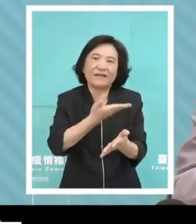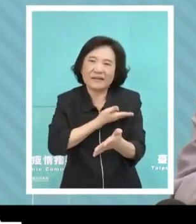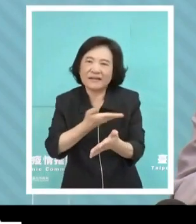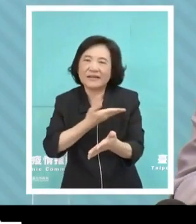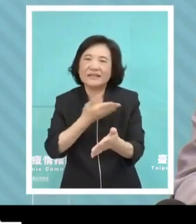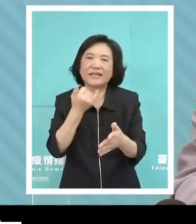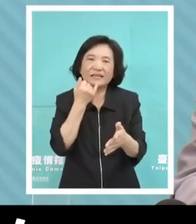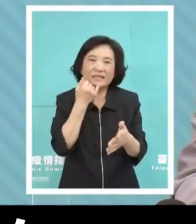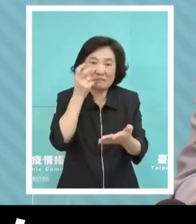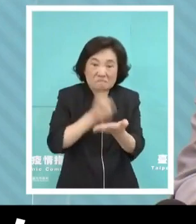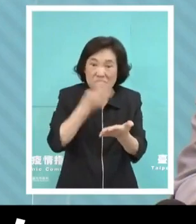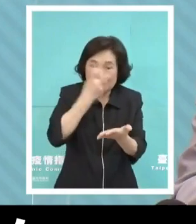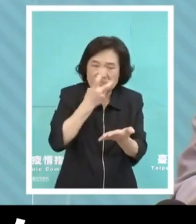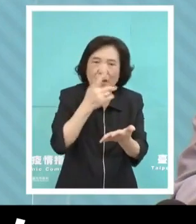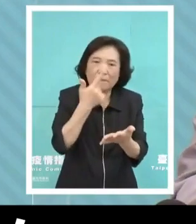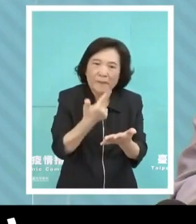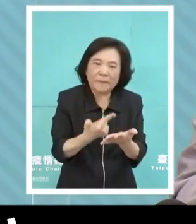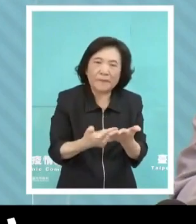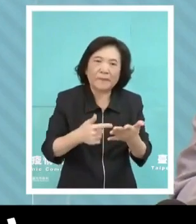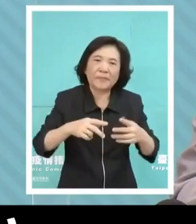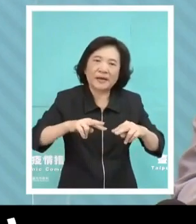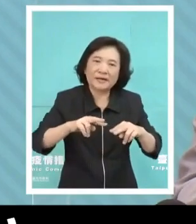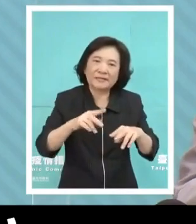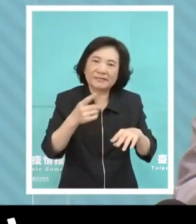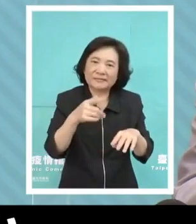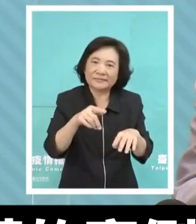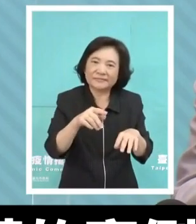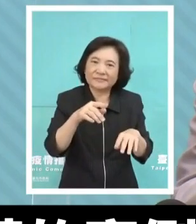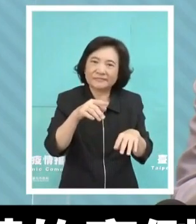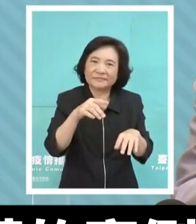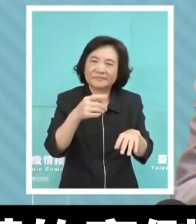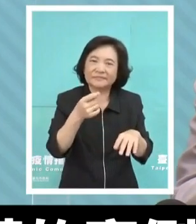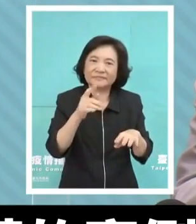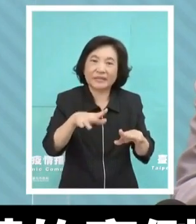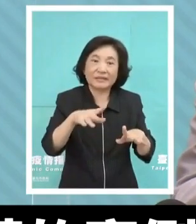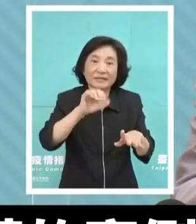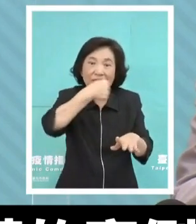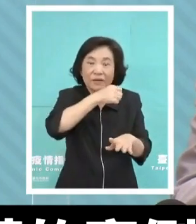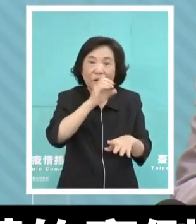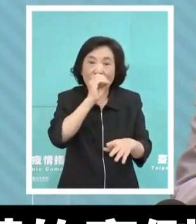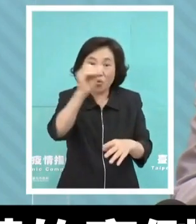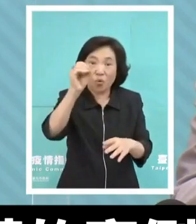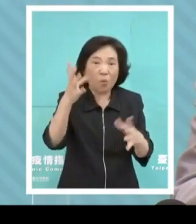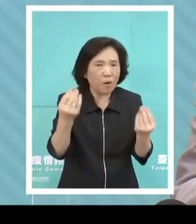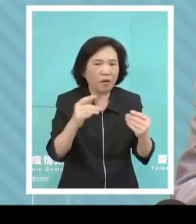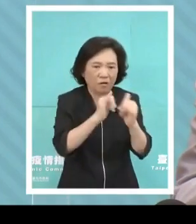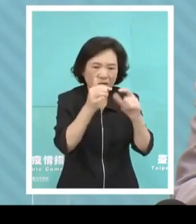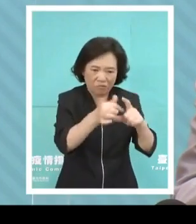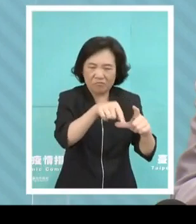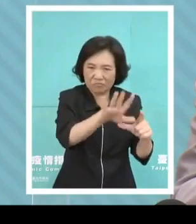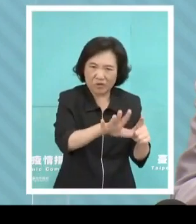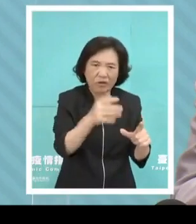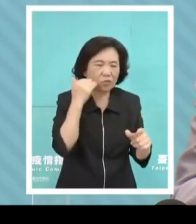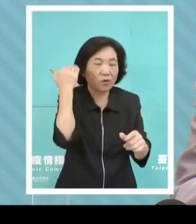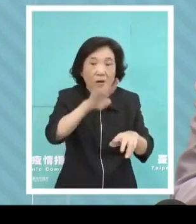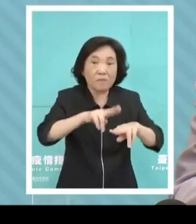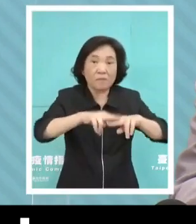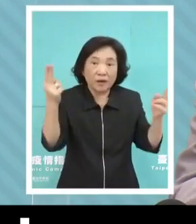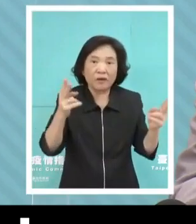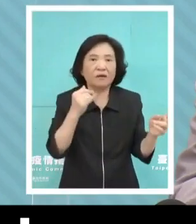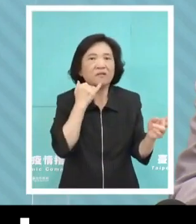察。因为事实上我们现在台湾也不是清零了，还是社区还是有一些潜藏的案例，所以一下子放开